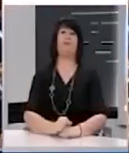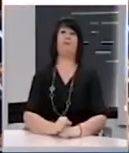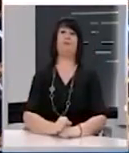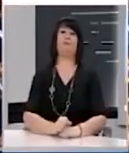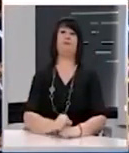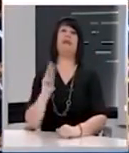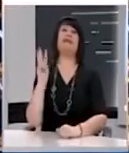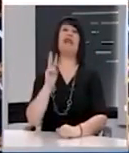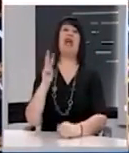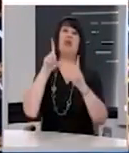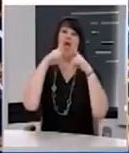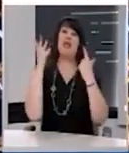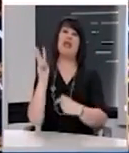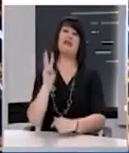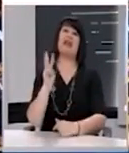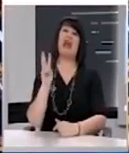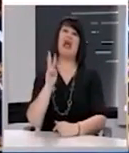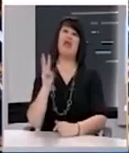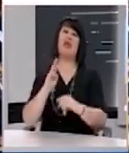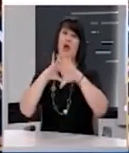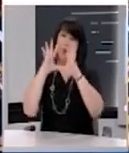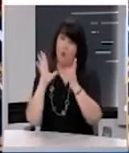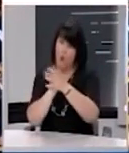και ομοούσιας και αδιαίρη της Τριάδας